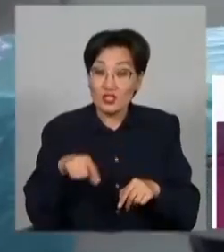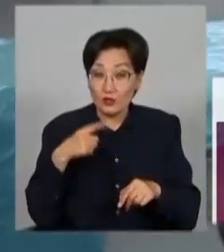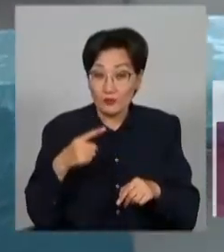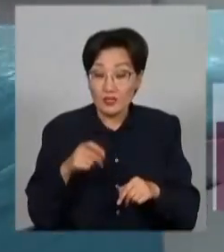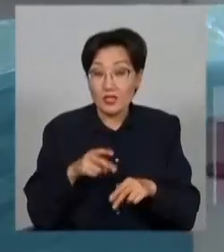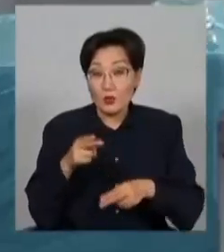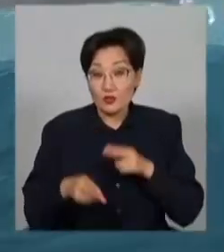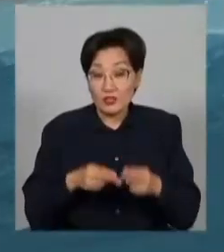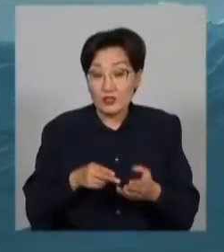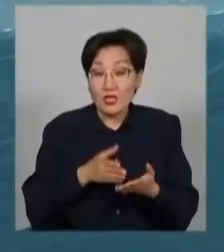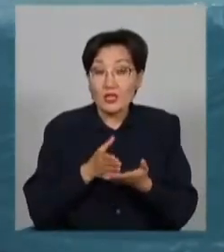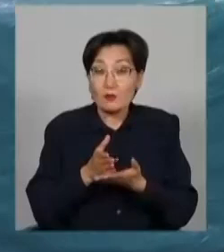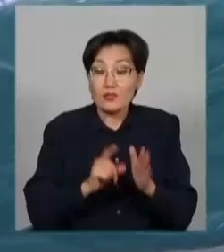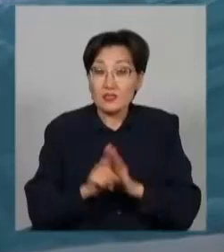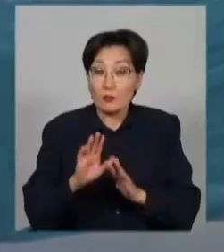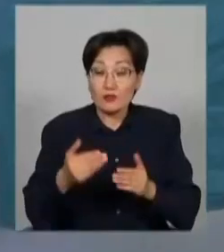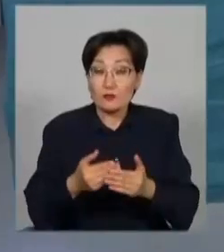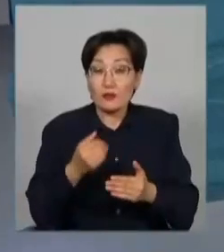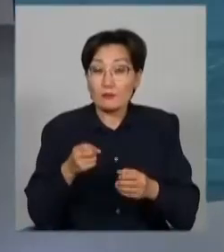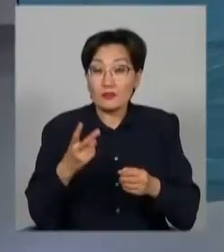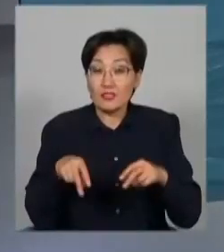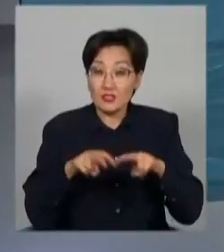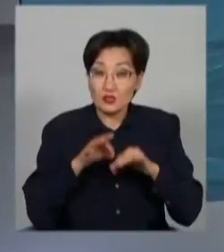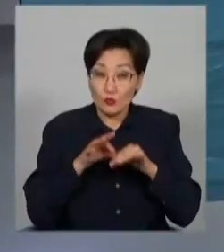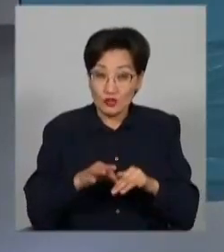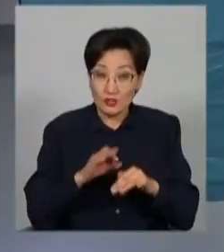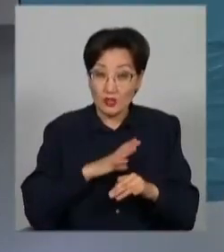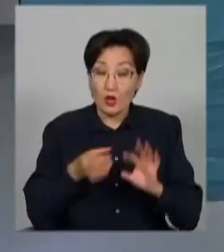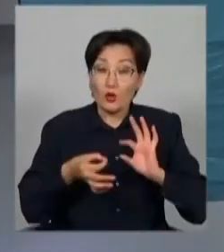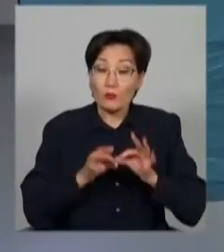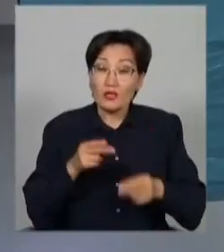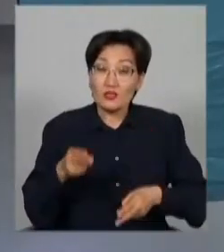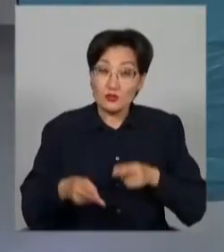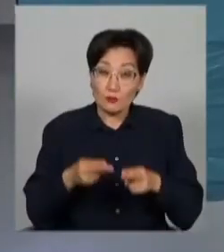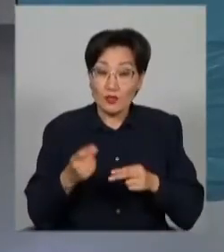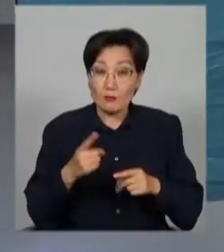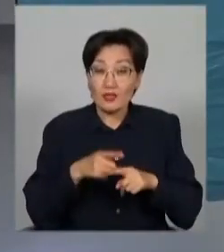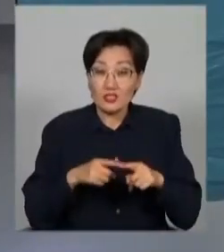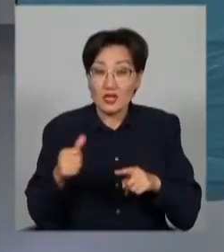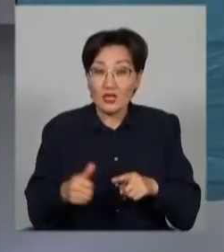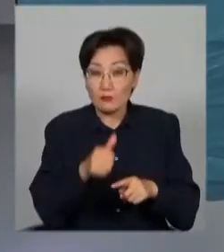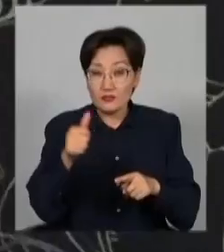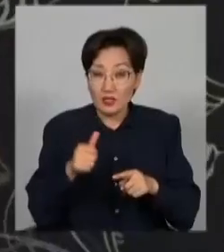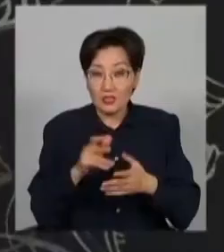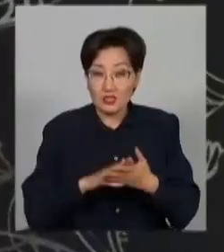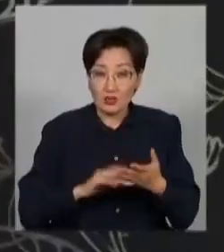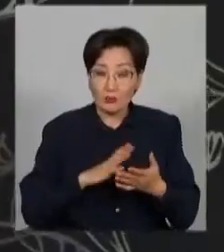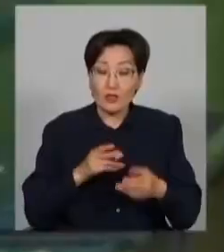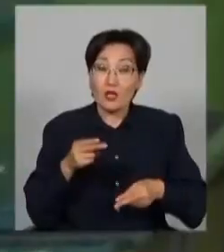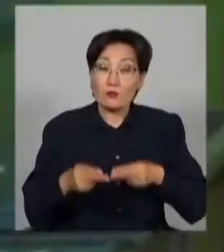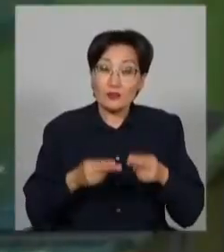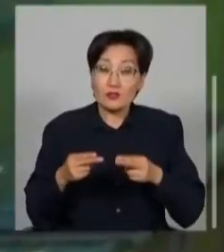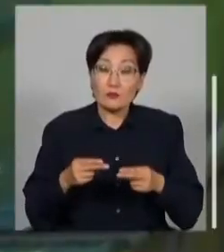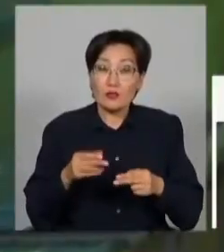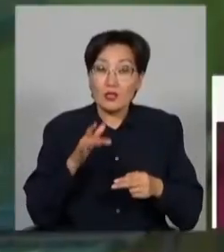сөзінше операцияға кіріспес бұрын ол бірқатар тексеруден де өткен. Күрделі ота 1,5 сағатқа созылды. Операция кезінде біз